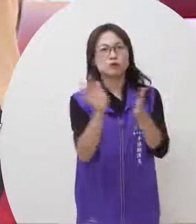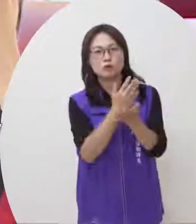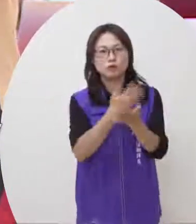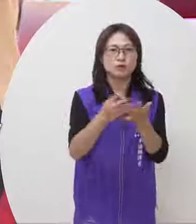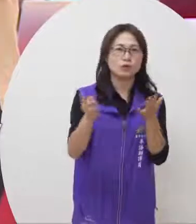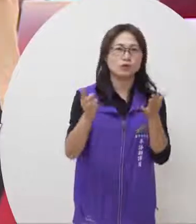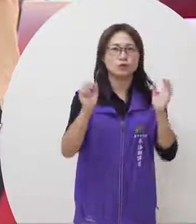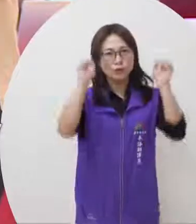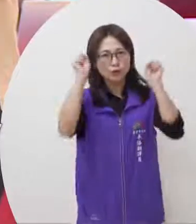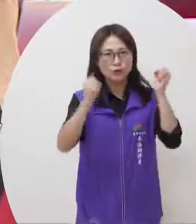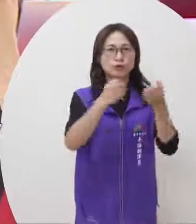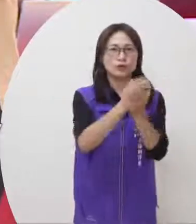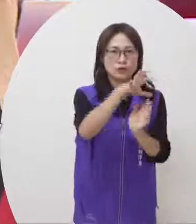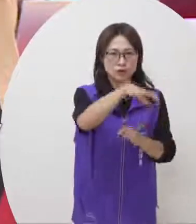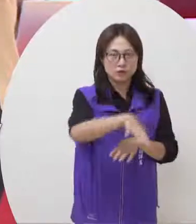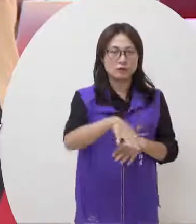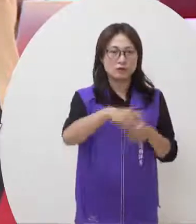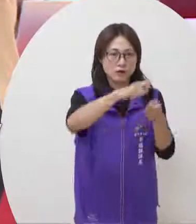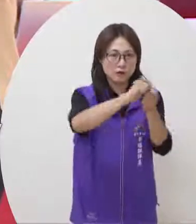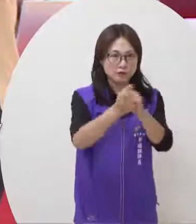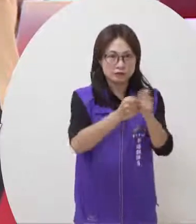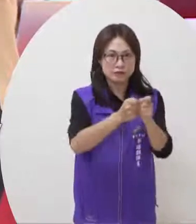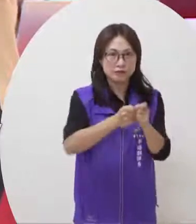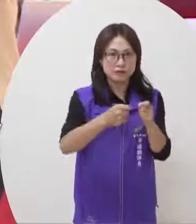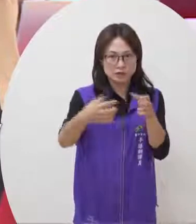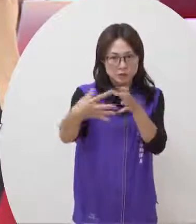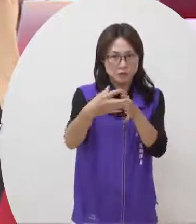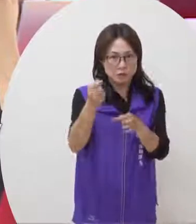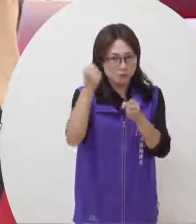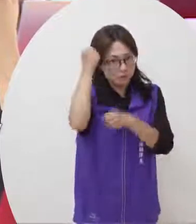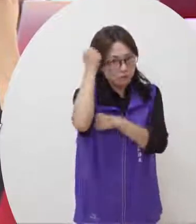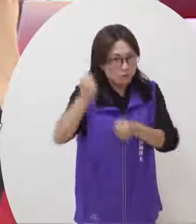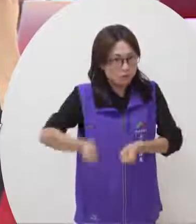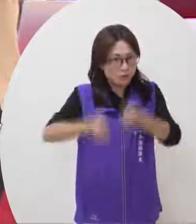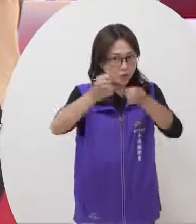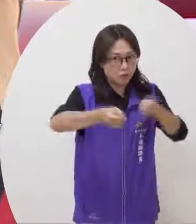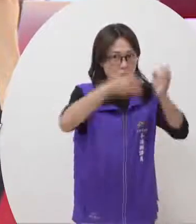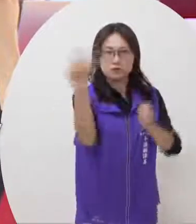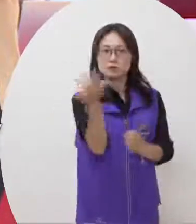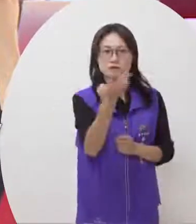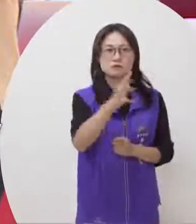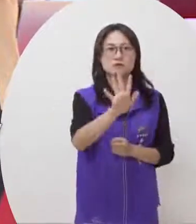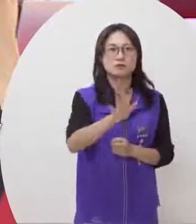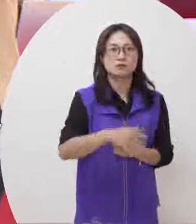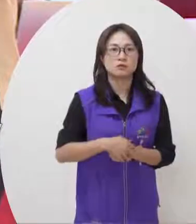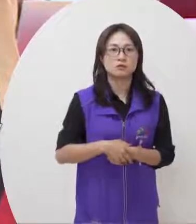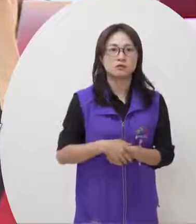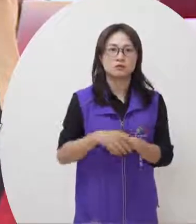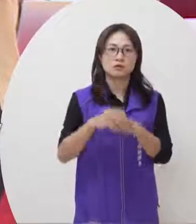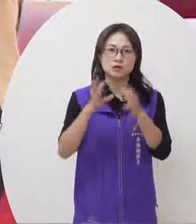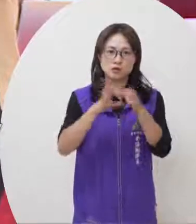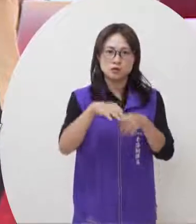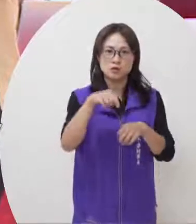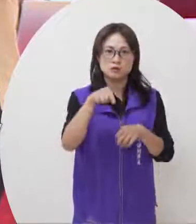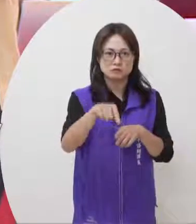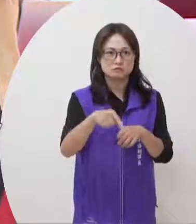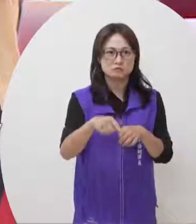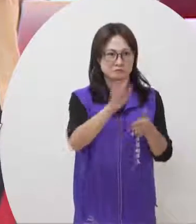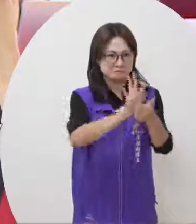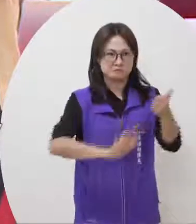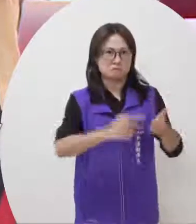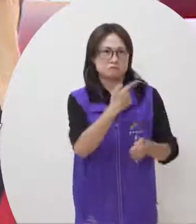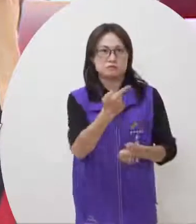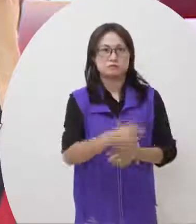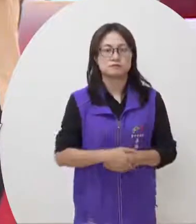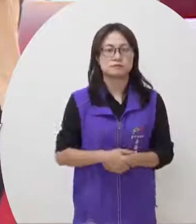的集合式住宅有四栋，那更何况还有另外的透天，所以说影响呢非常的巨大。那第二点就